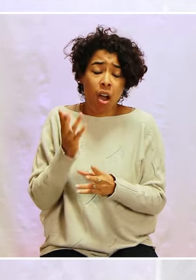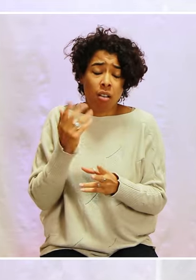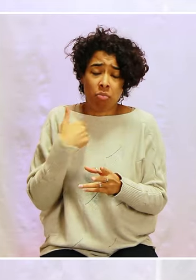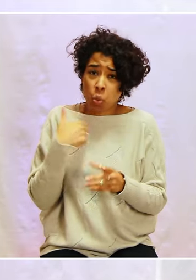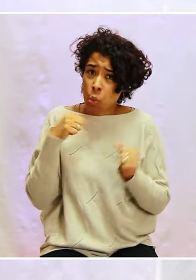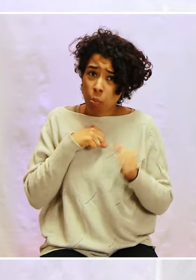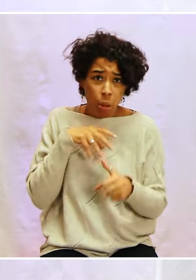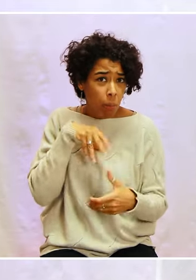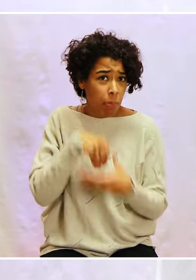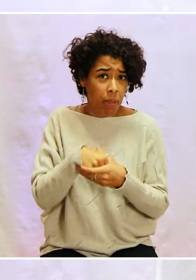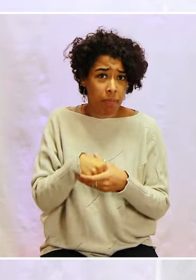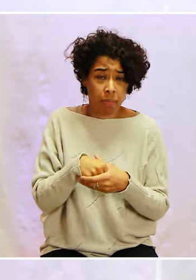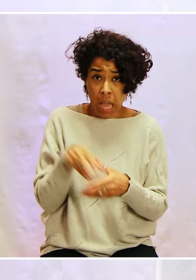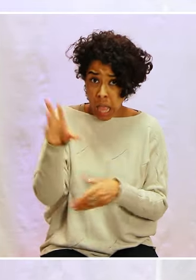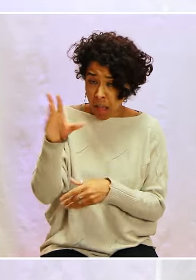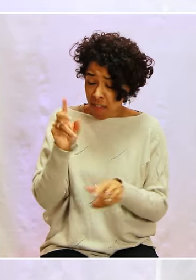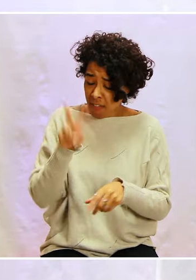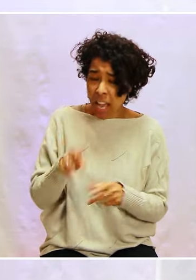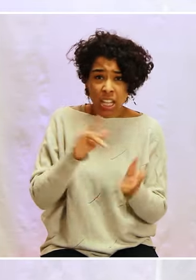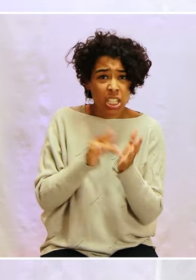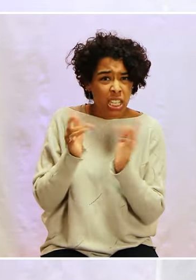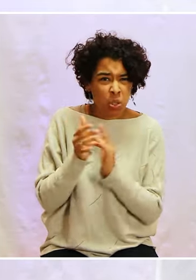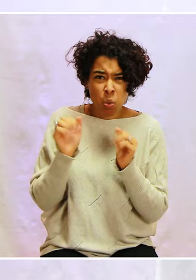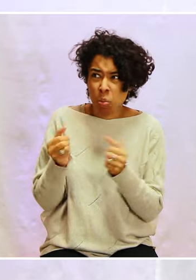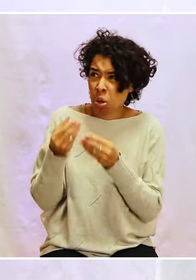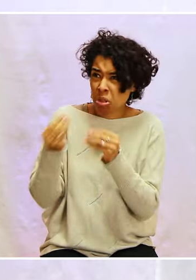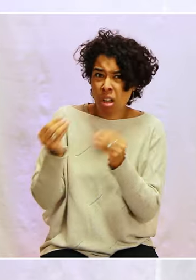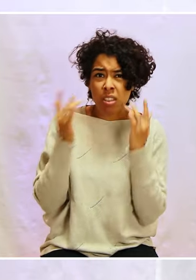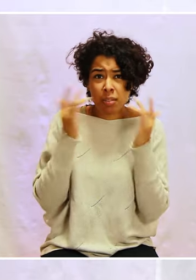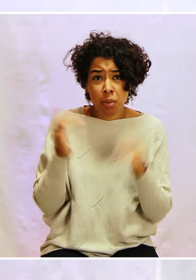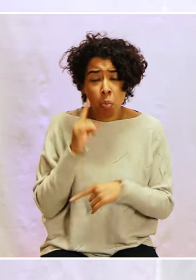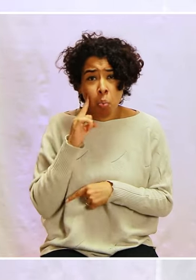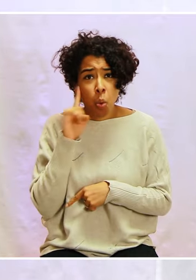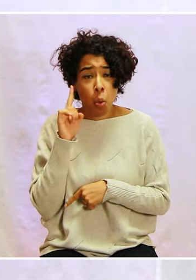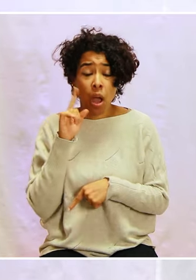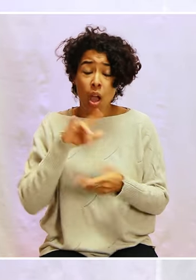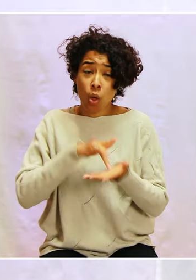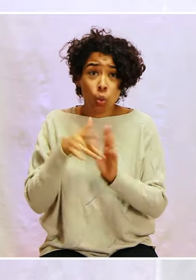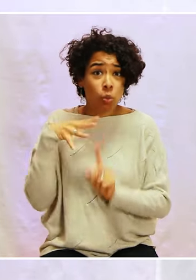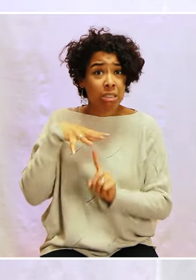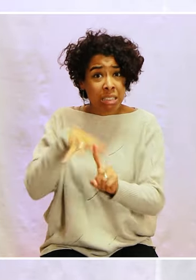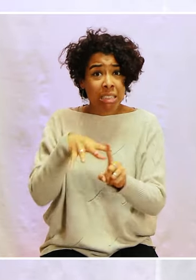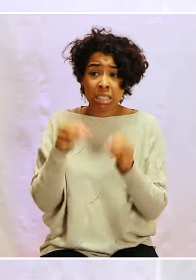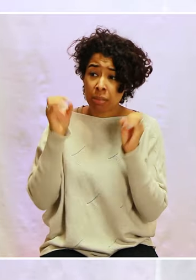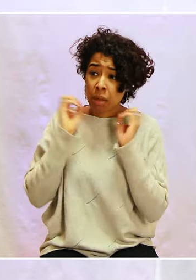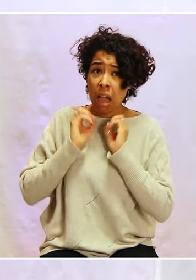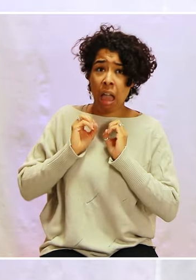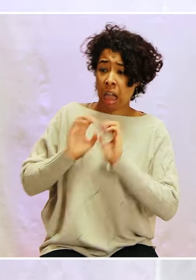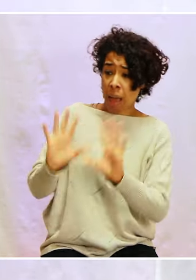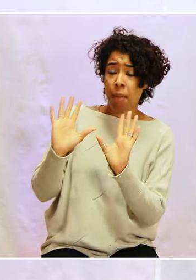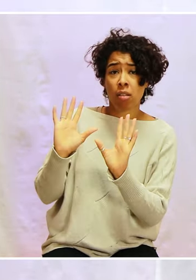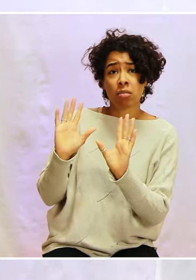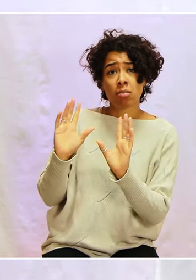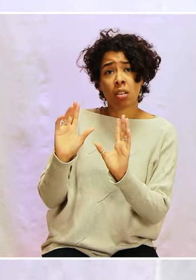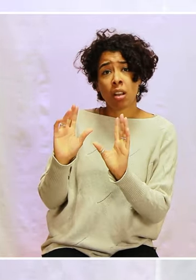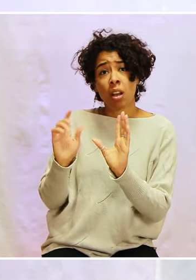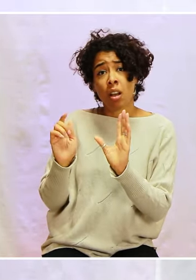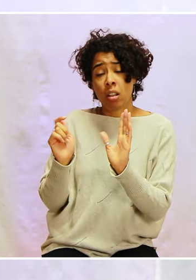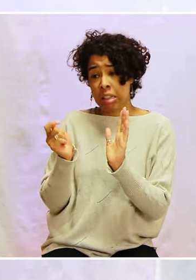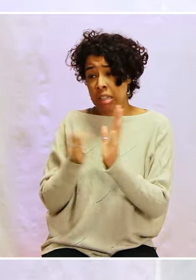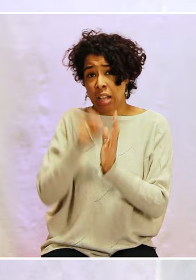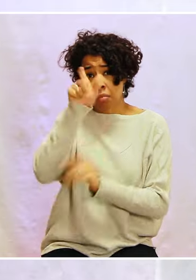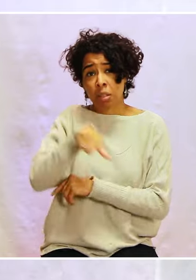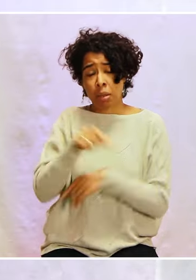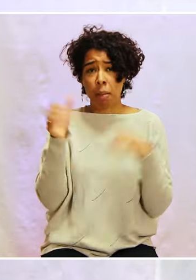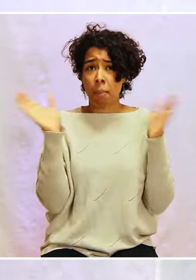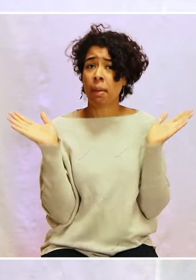Jésus tu aurais pu vivre la déception avec tes disciples qui t'ont tous abandonné au jour de la crucifixion mais seigneur